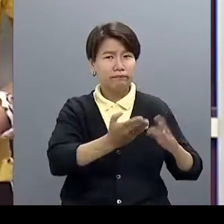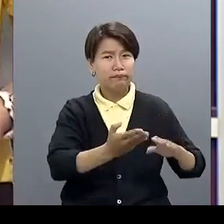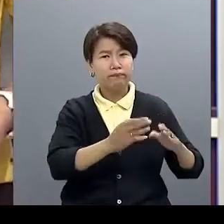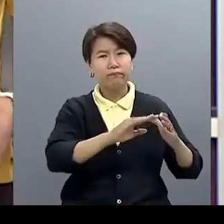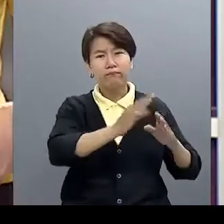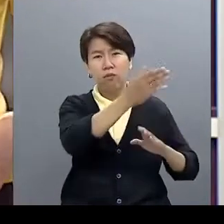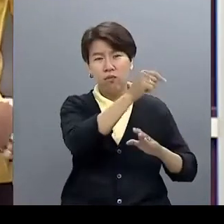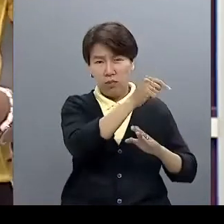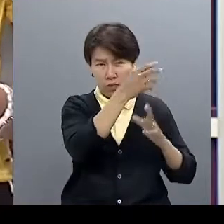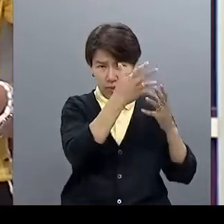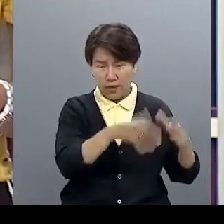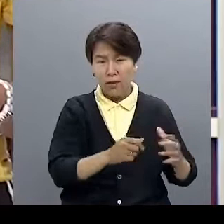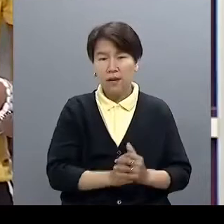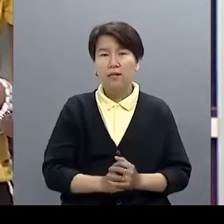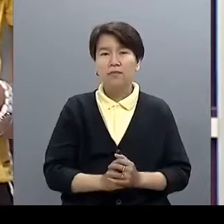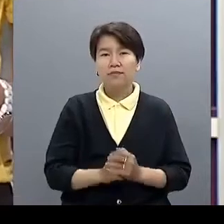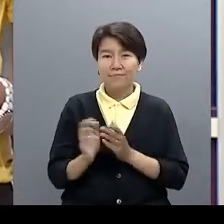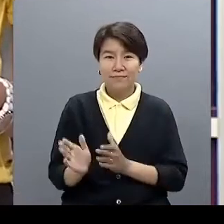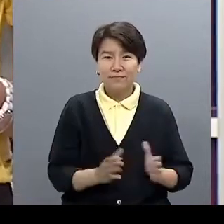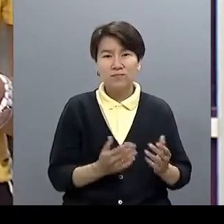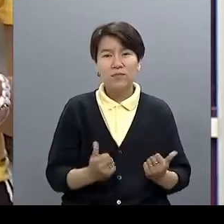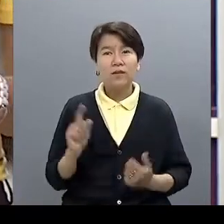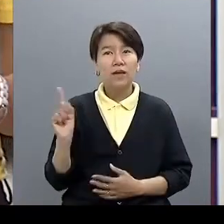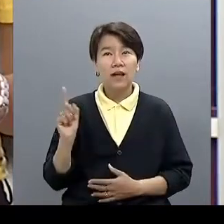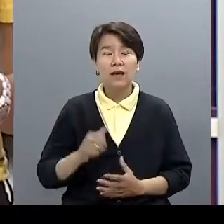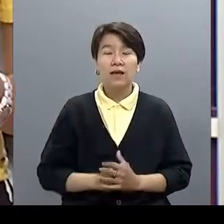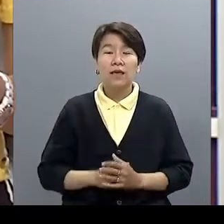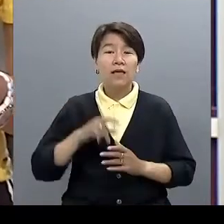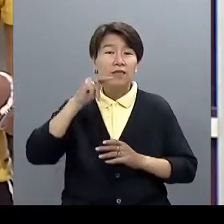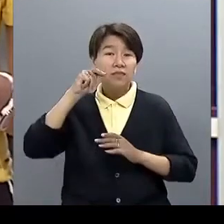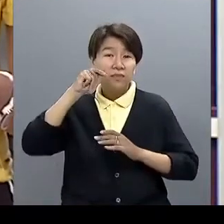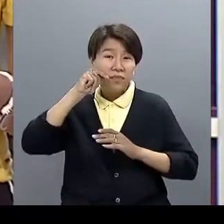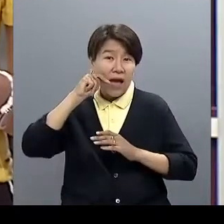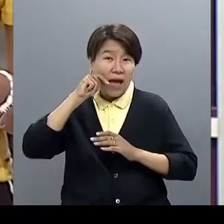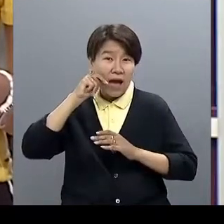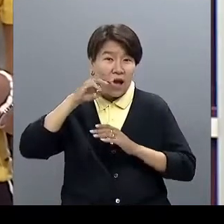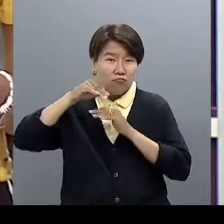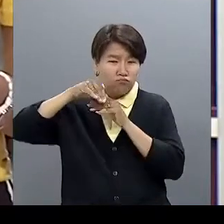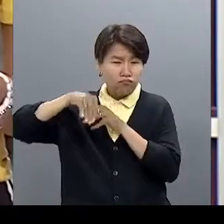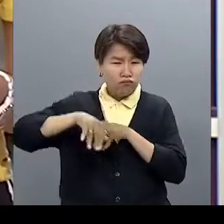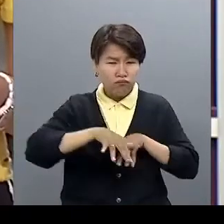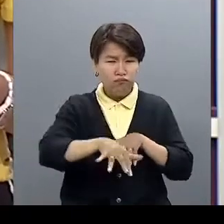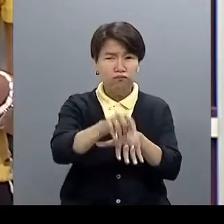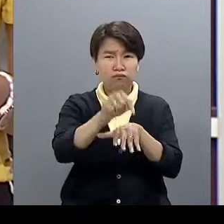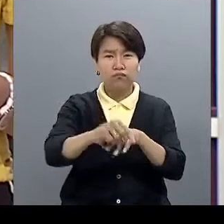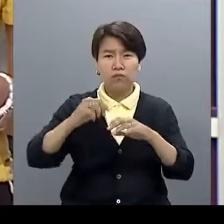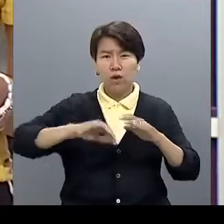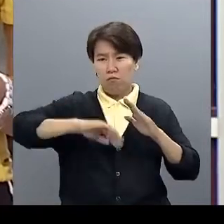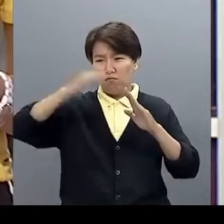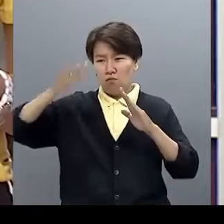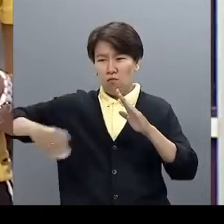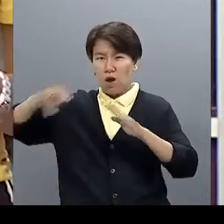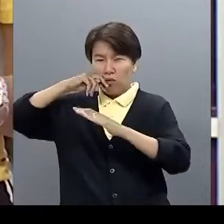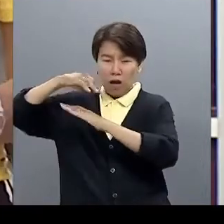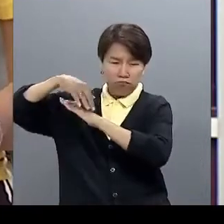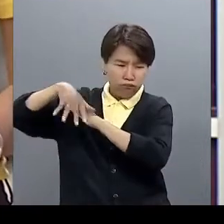ณีใครนะคะอย่างที่จังหวัดลำพูนค่ะโอ้โหน้ำป่าไหลหลากที่ห้วยแม่ขนาดบ้านปงค่ะอยู่อำเภอแม่ทาจังหวัด